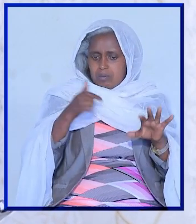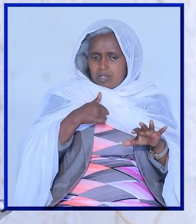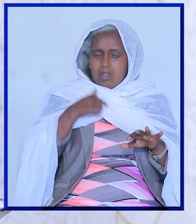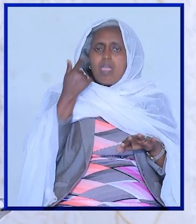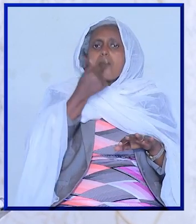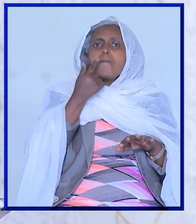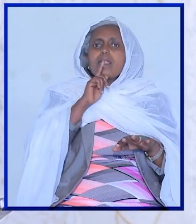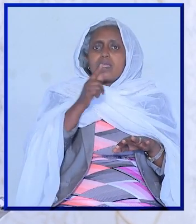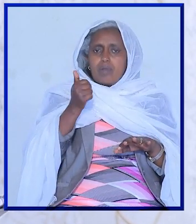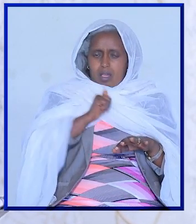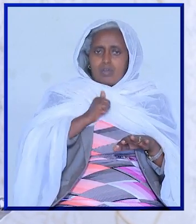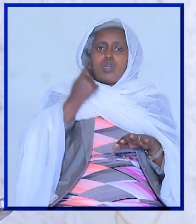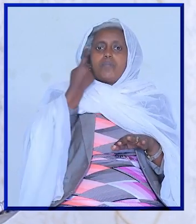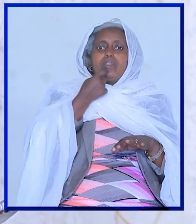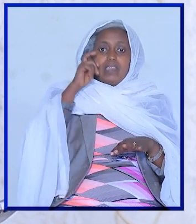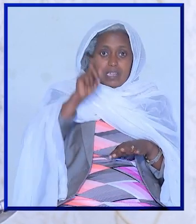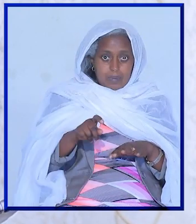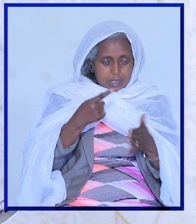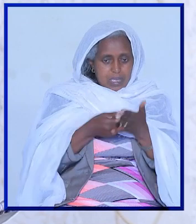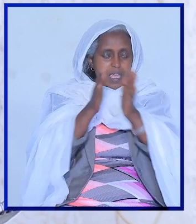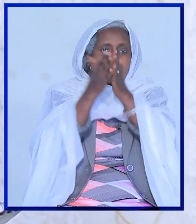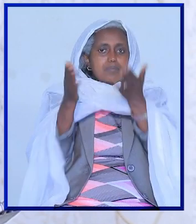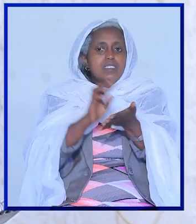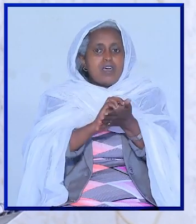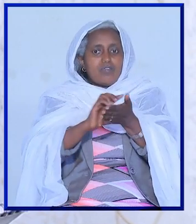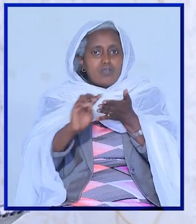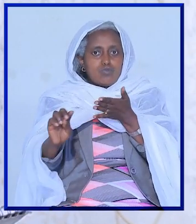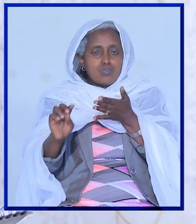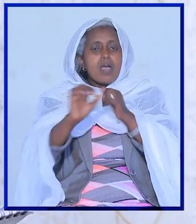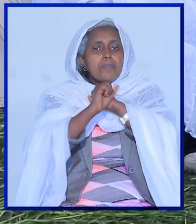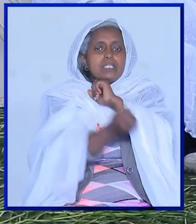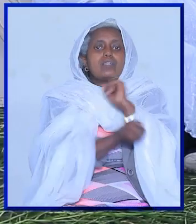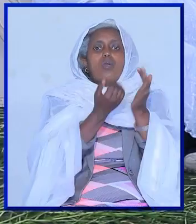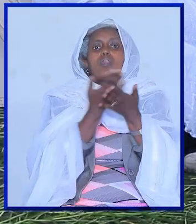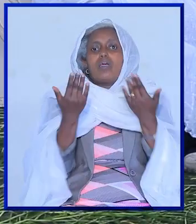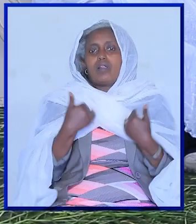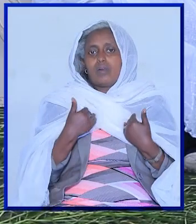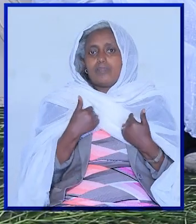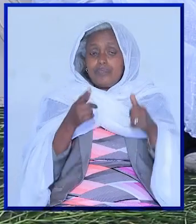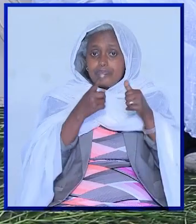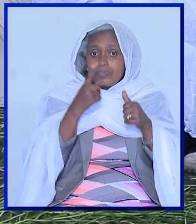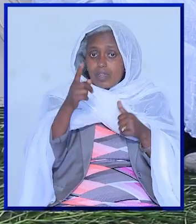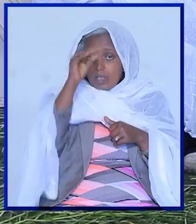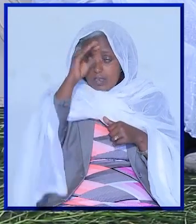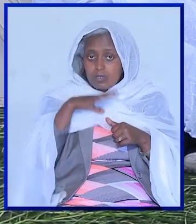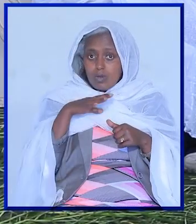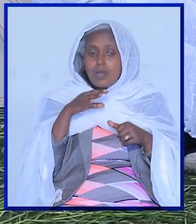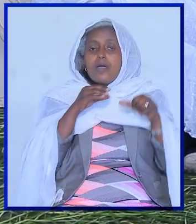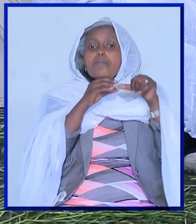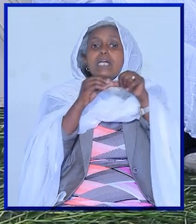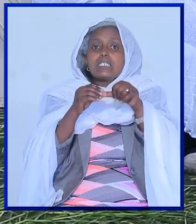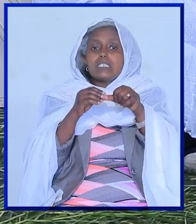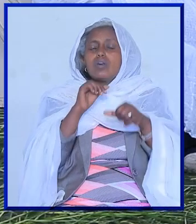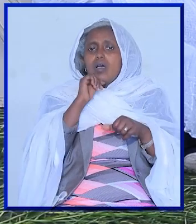ብላ ራሷን መጠየቅ አለባት። ይህም መጽሐፍ ቅዱሳችን መሰረታዊ ነገር አለው። አንድ ሰው በክርስትናው